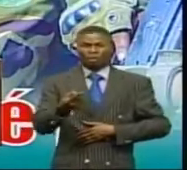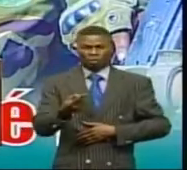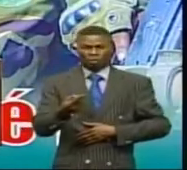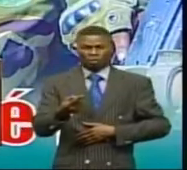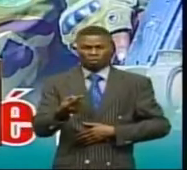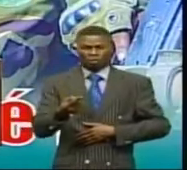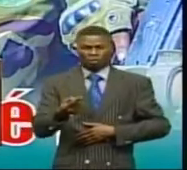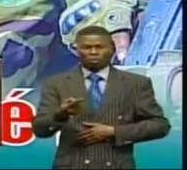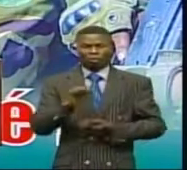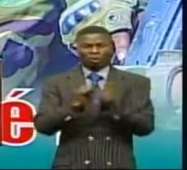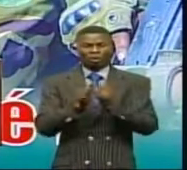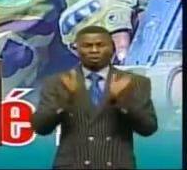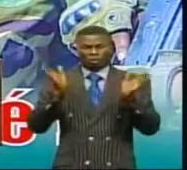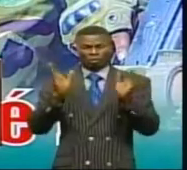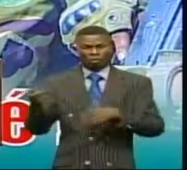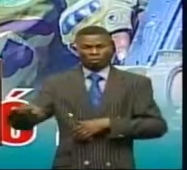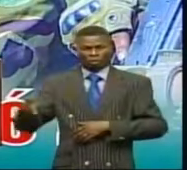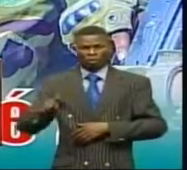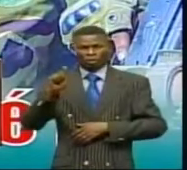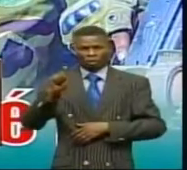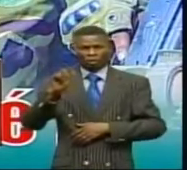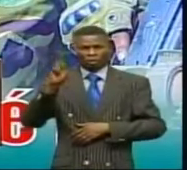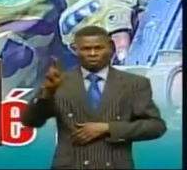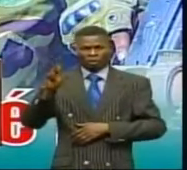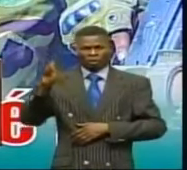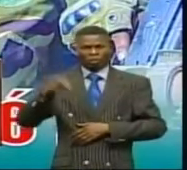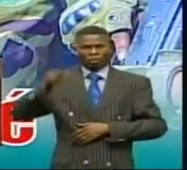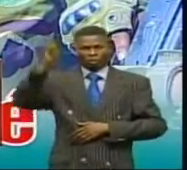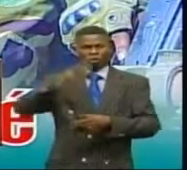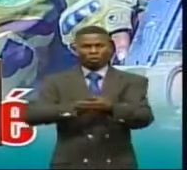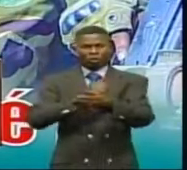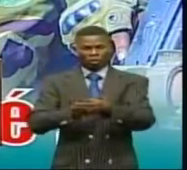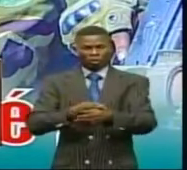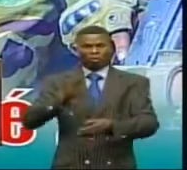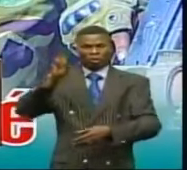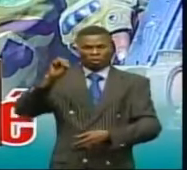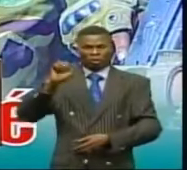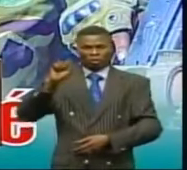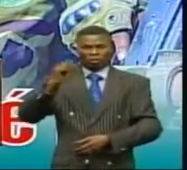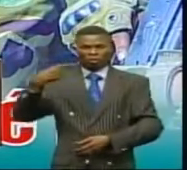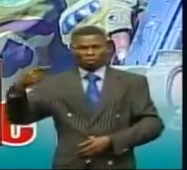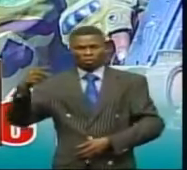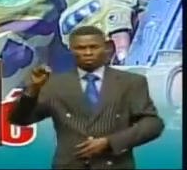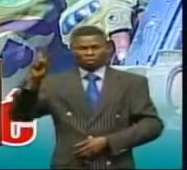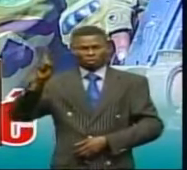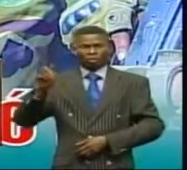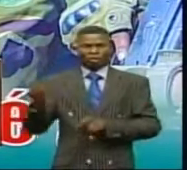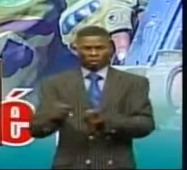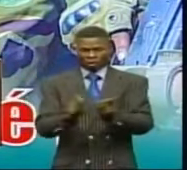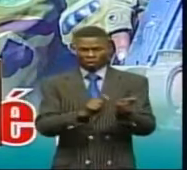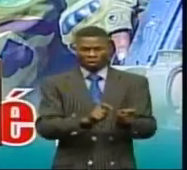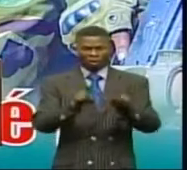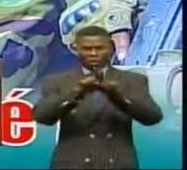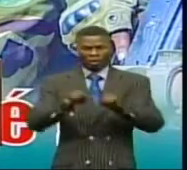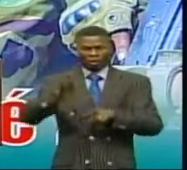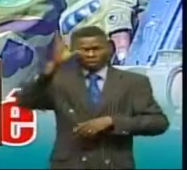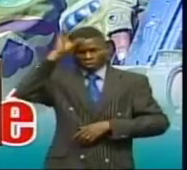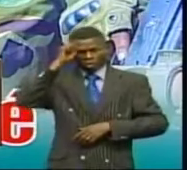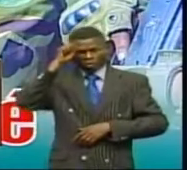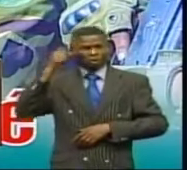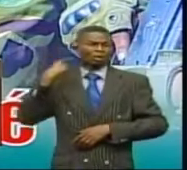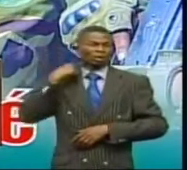faits saillants dans les provinces des Lituri, du Nord Kivu, de Maïndombe, de Tanganyika, du Kwilu et du Kwango, où il est